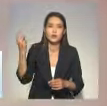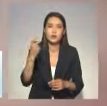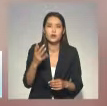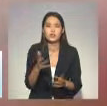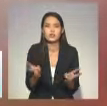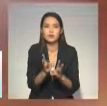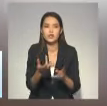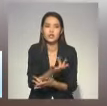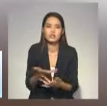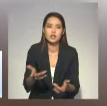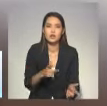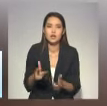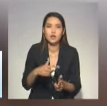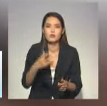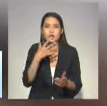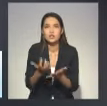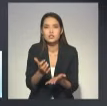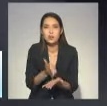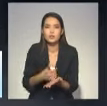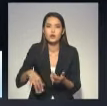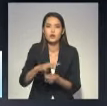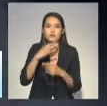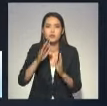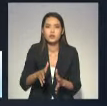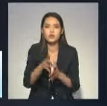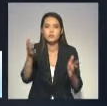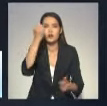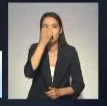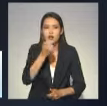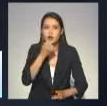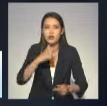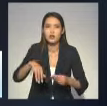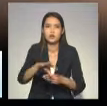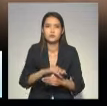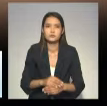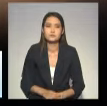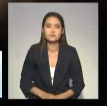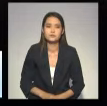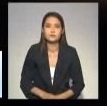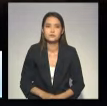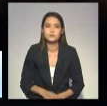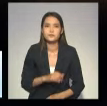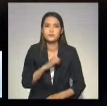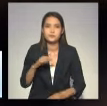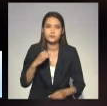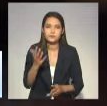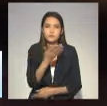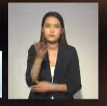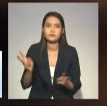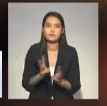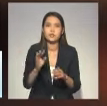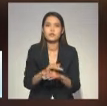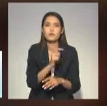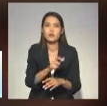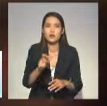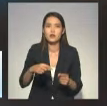пожарных. Запасов еды достаточно. Выражаем благодарность всем, кто протягивает руку помощи. С самых первых дней пожара волонтеры и